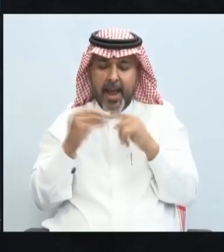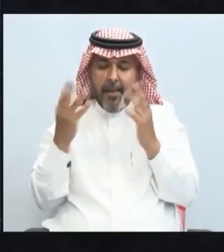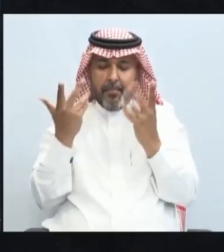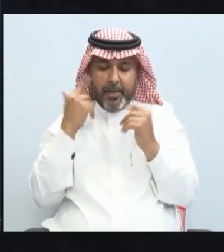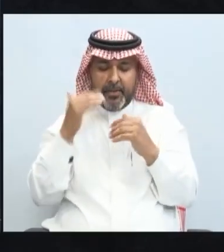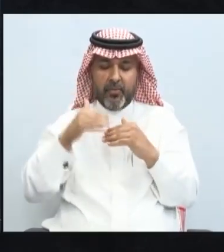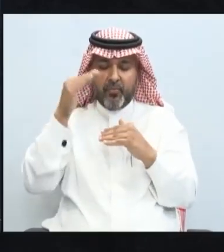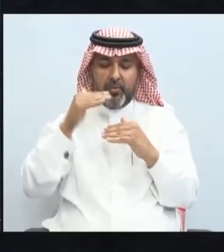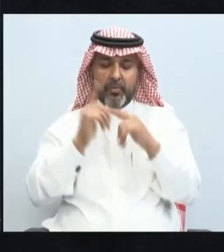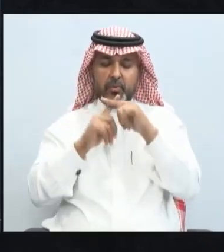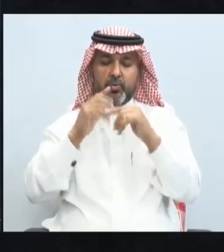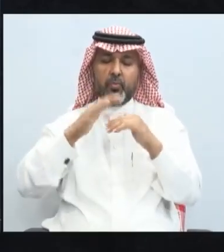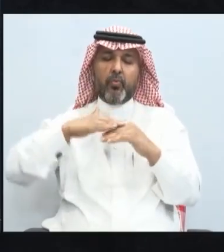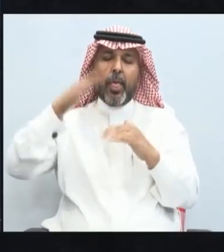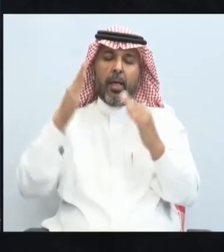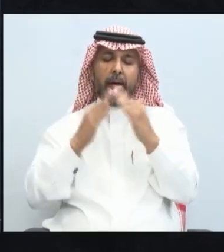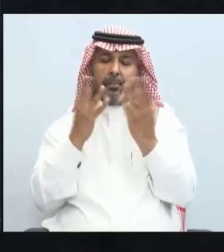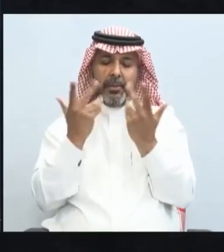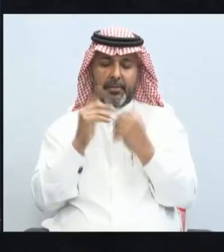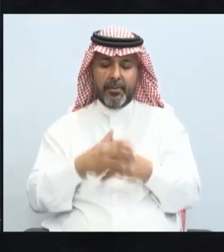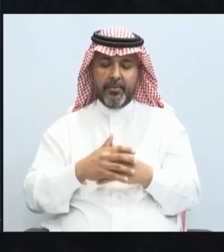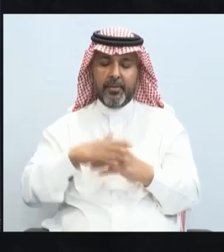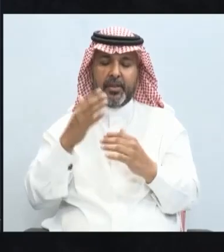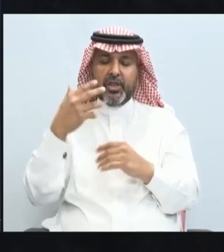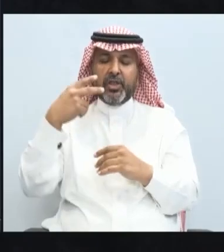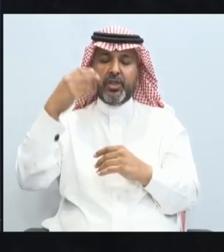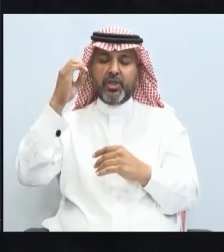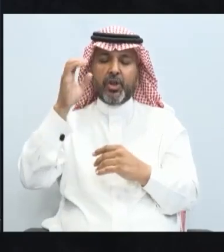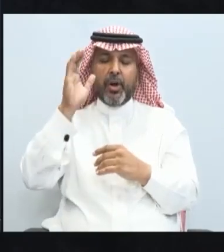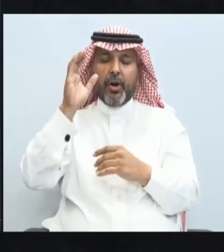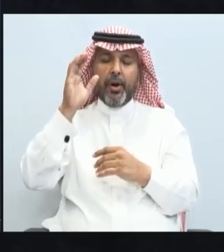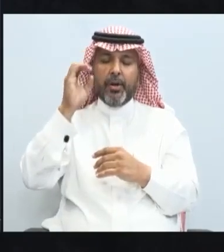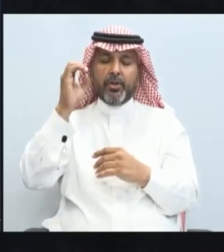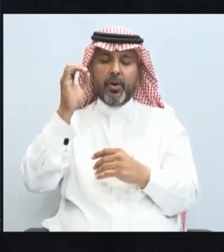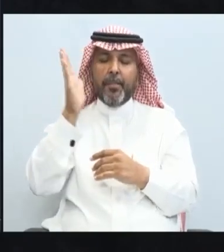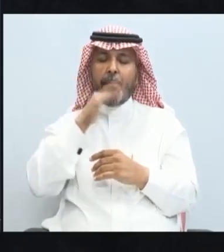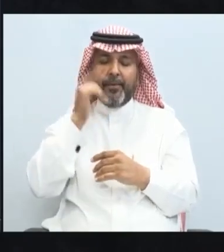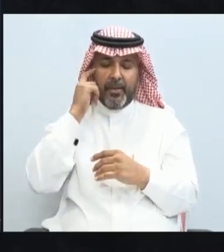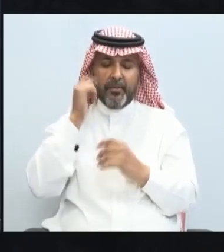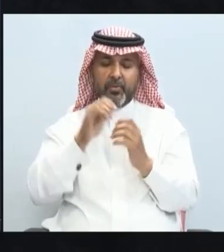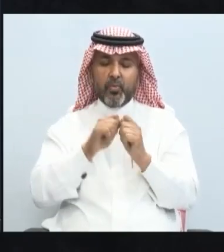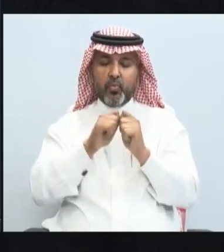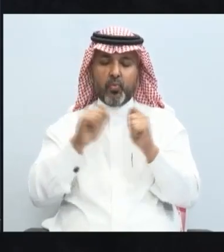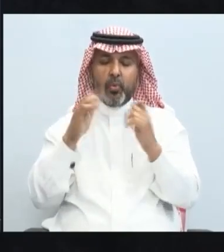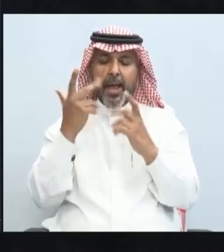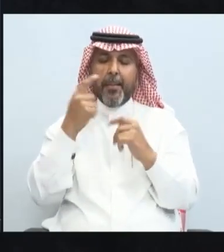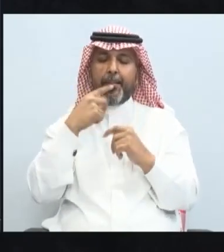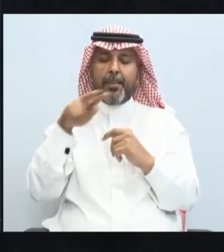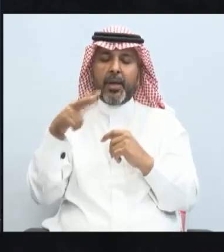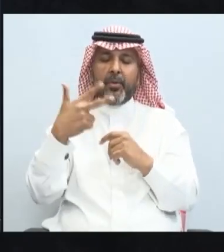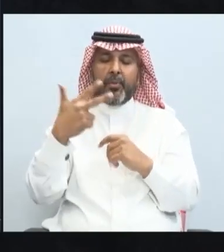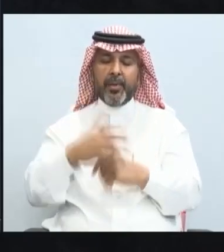تصعد موجب ما لا نهايه سالب ما فبالتالي الساعه حتكون غير معرفه ولكن طول الدوره 180 درجه طول